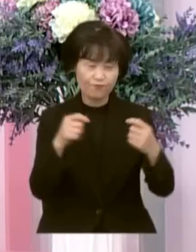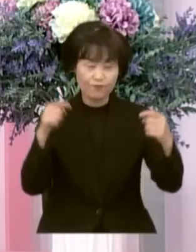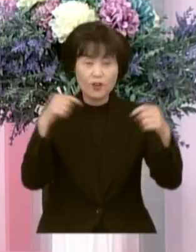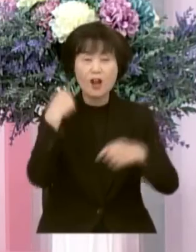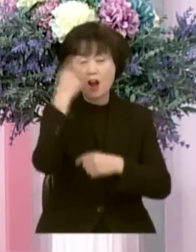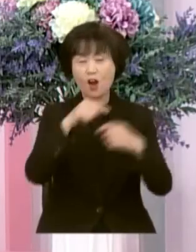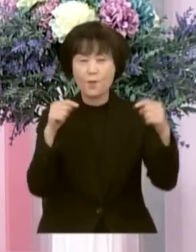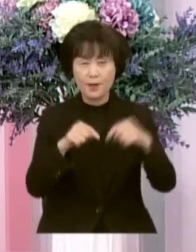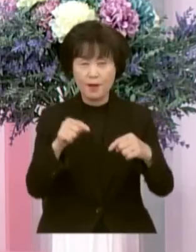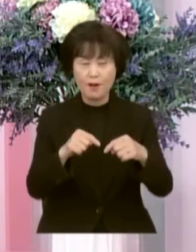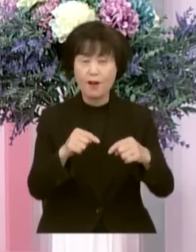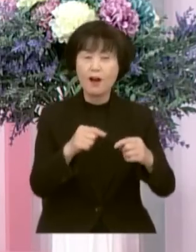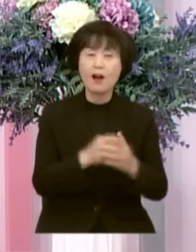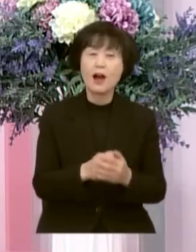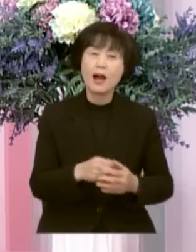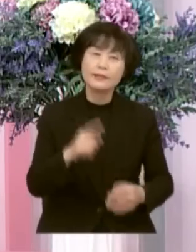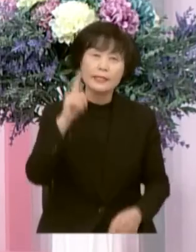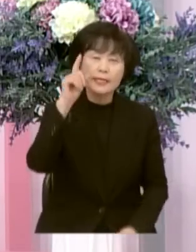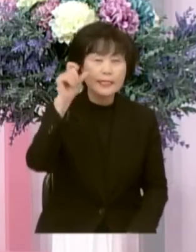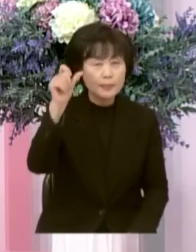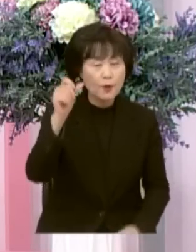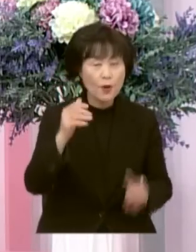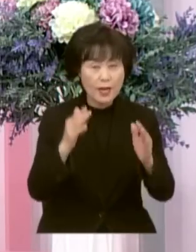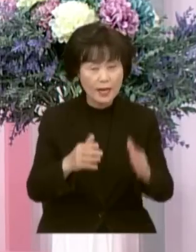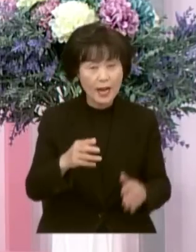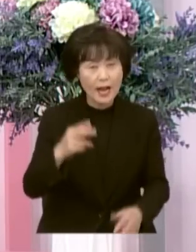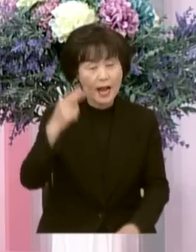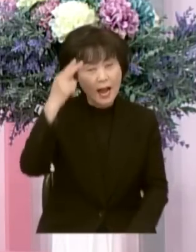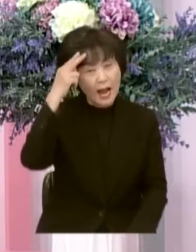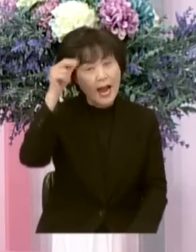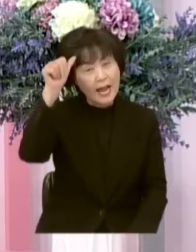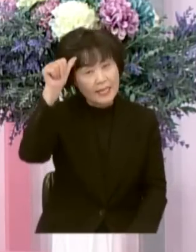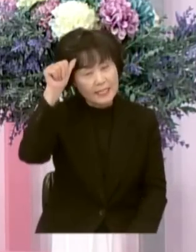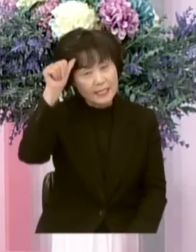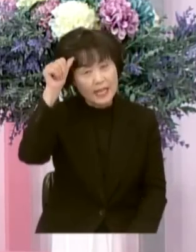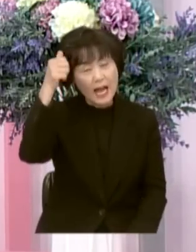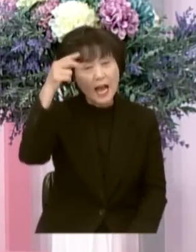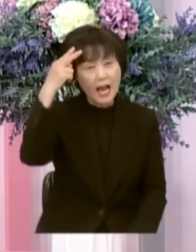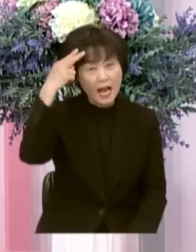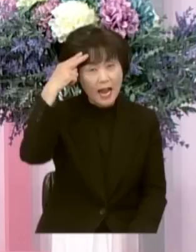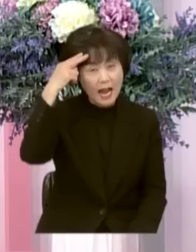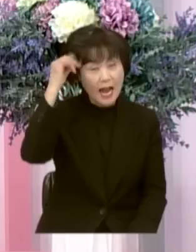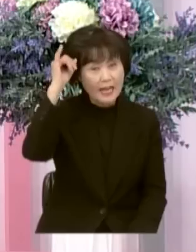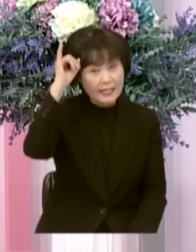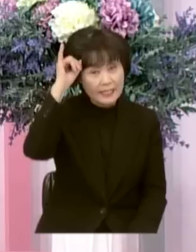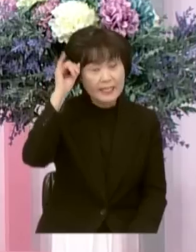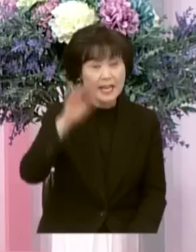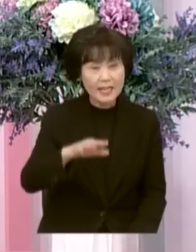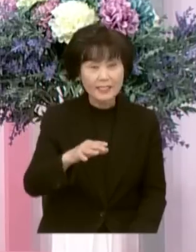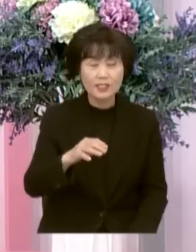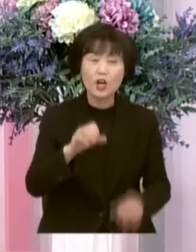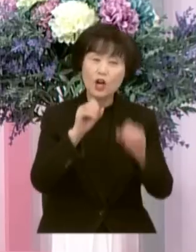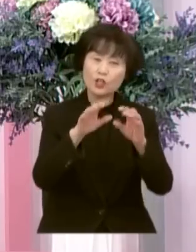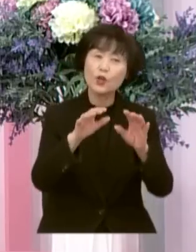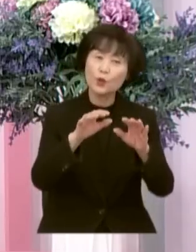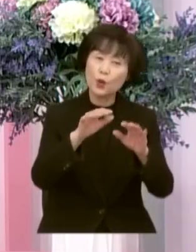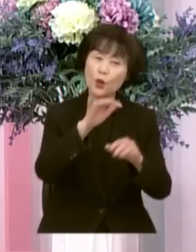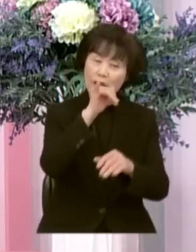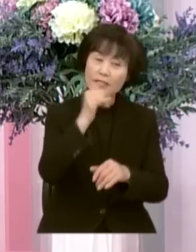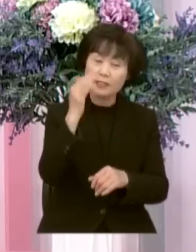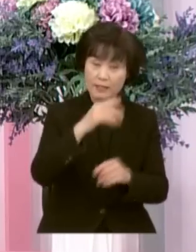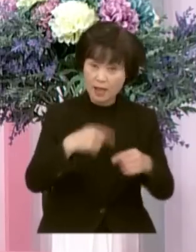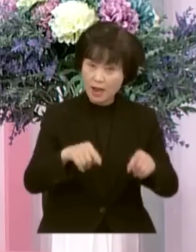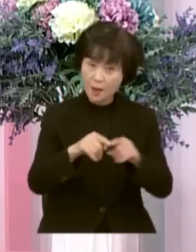2019년 1월 4일부터 한 보름간 IT에서 이렇게 선교가 있는데 선교 활동이 있는데 거기에 가지